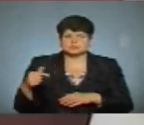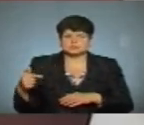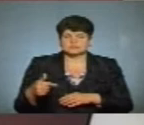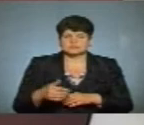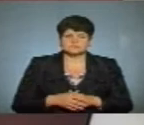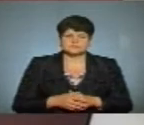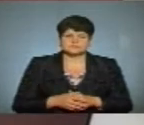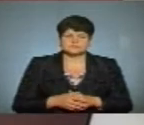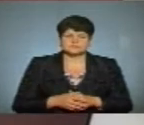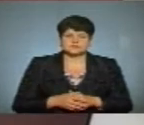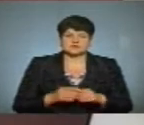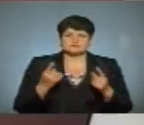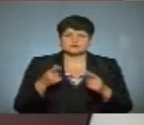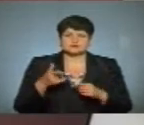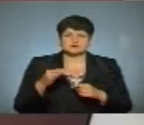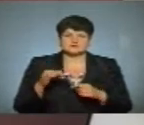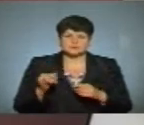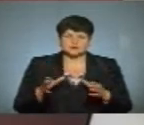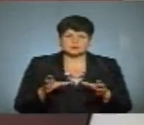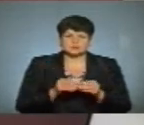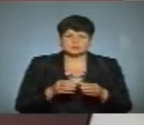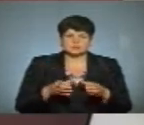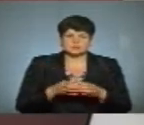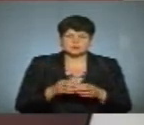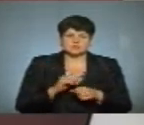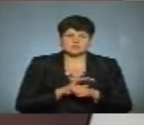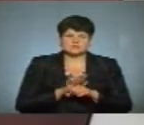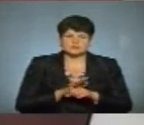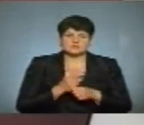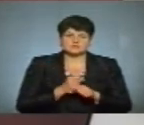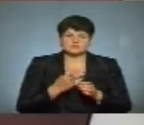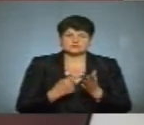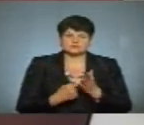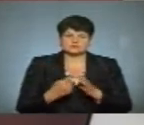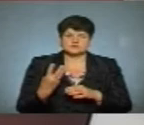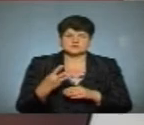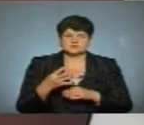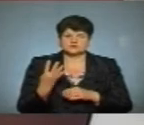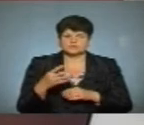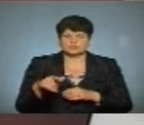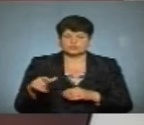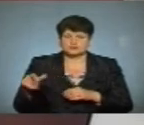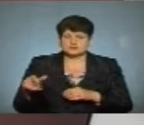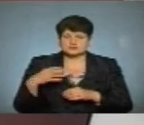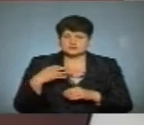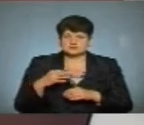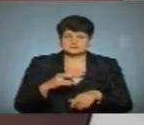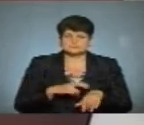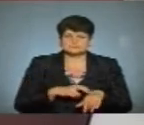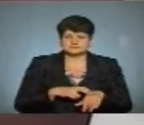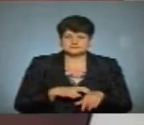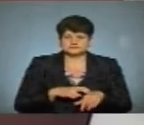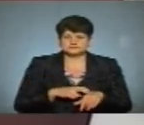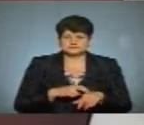гривень. Нагадаю, у Великогаївській об'єднаній територіальній громаді коронавірус лабораторно підтвердили в 34 людей, розповів епідеміолог Володимир